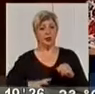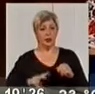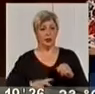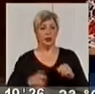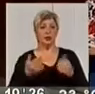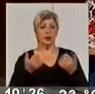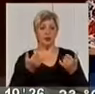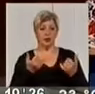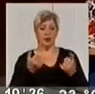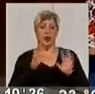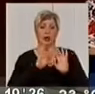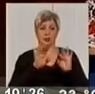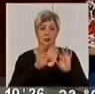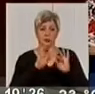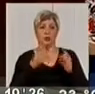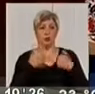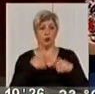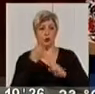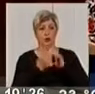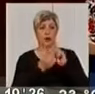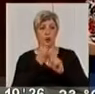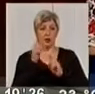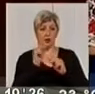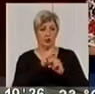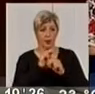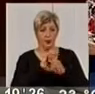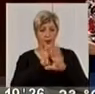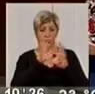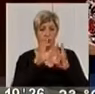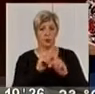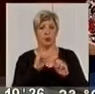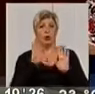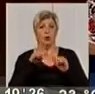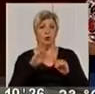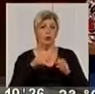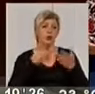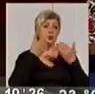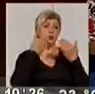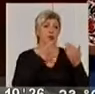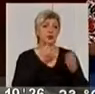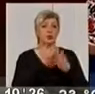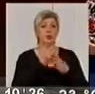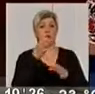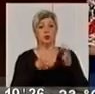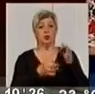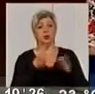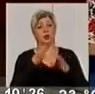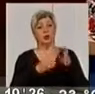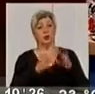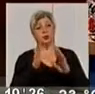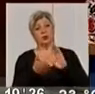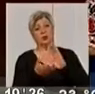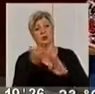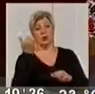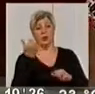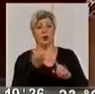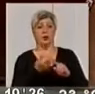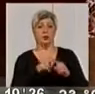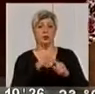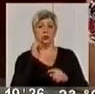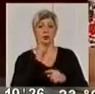що вони вжили вже відповідних заходів, і тоді вони звертаються до суду, і суд знімає, скажімо, цю заборону. Тому що вони